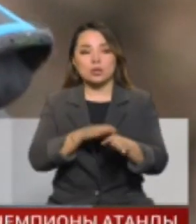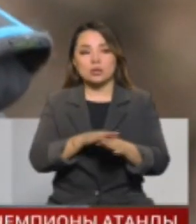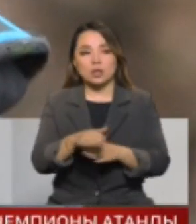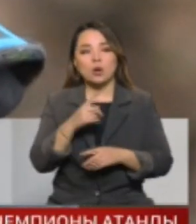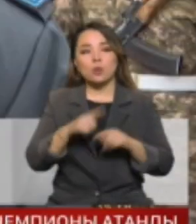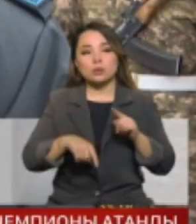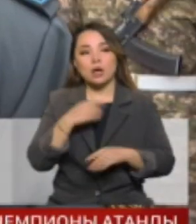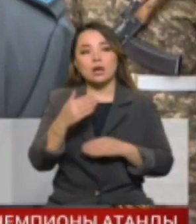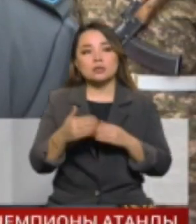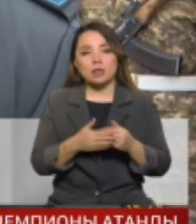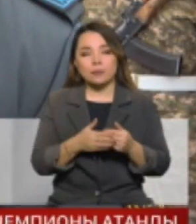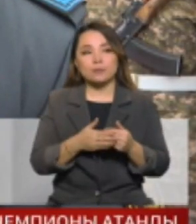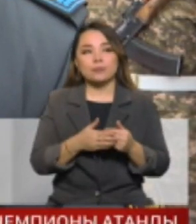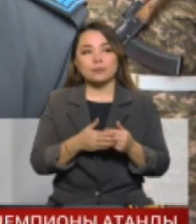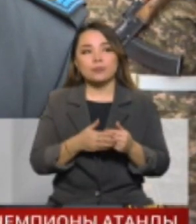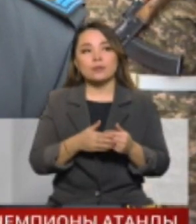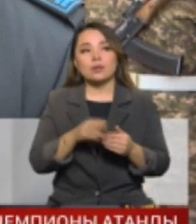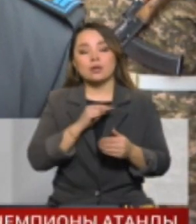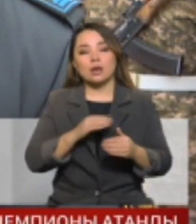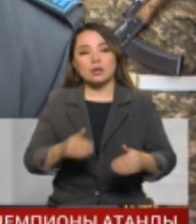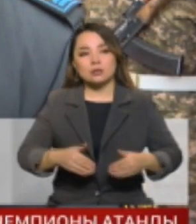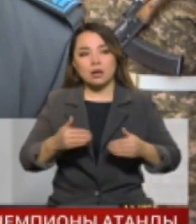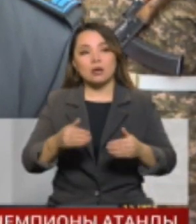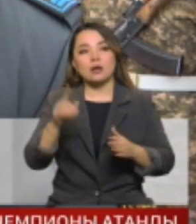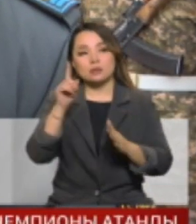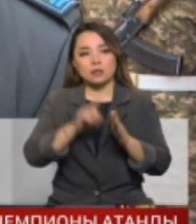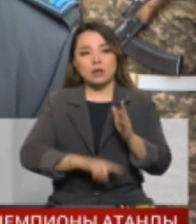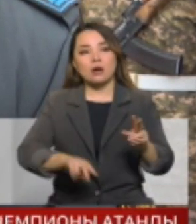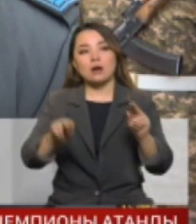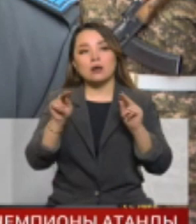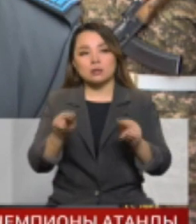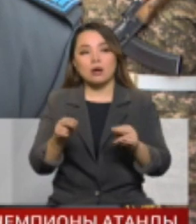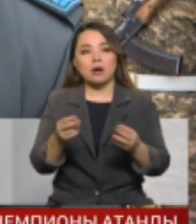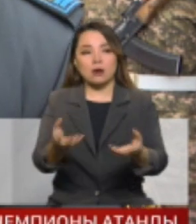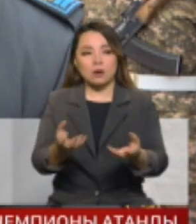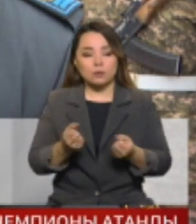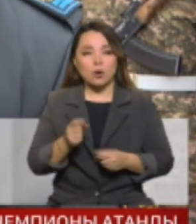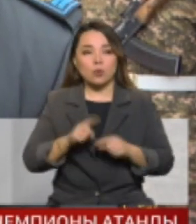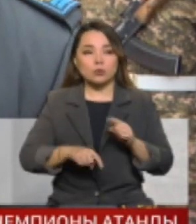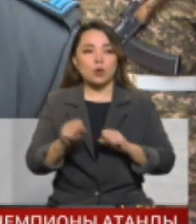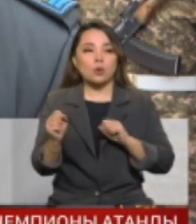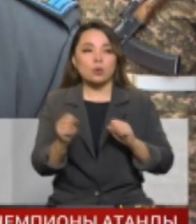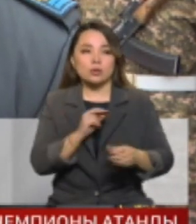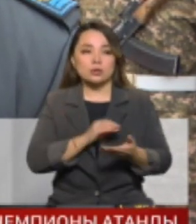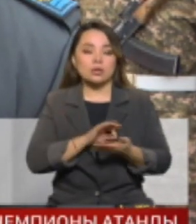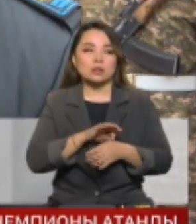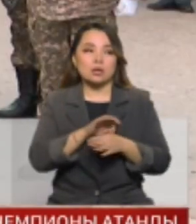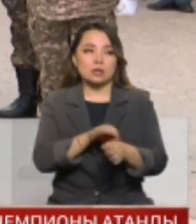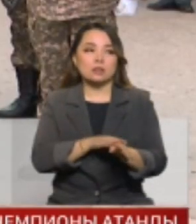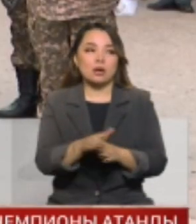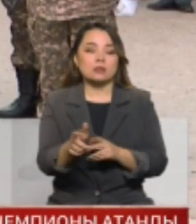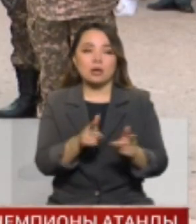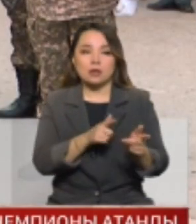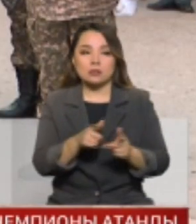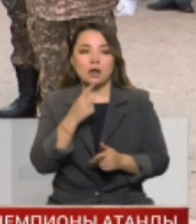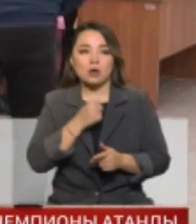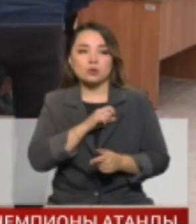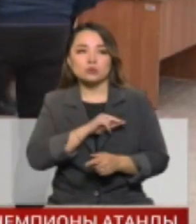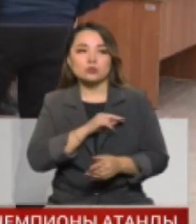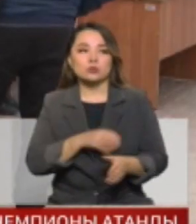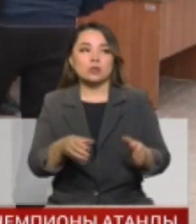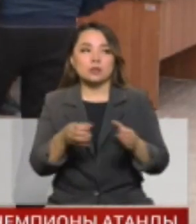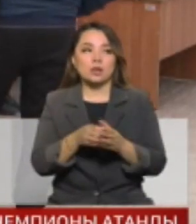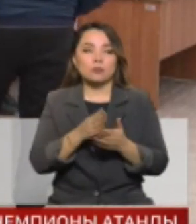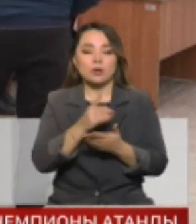отан алдындағы сертін беріп, антын қабылдап, арғарап, отан қорғау жолындағы қызметін жалғастыруға дайын. Қарулы күштер қатарына